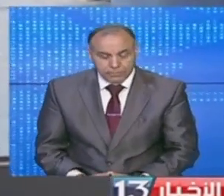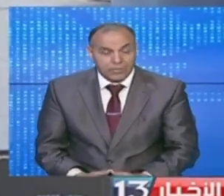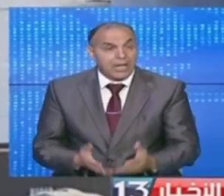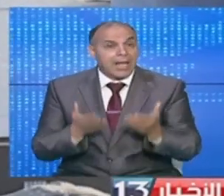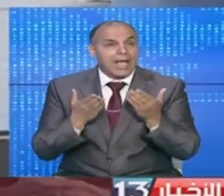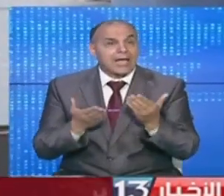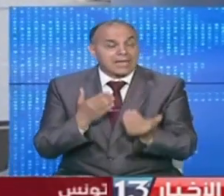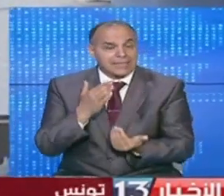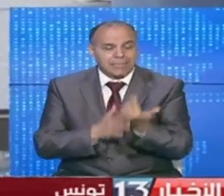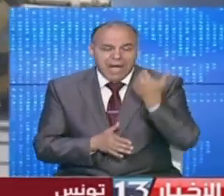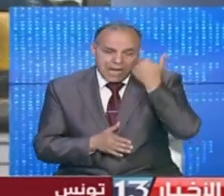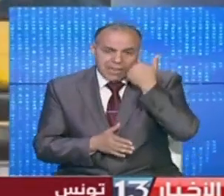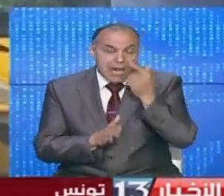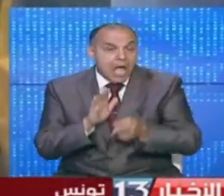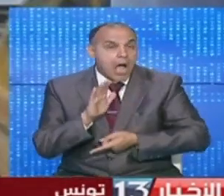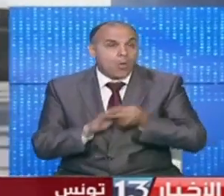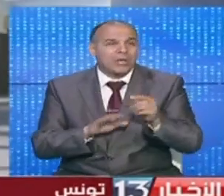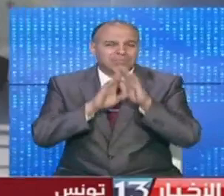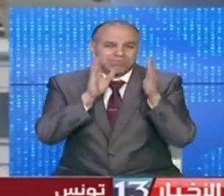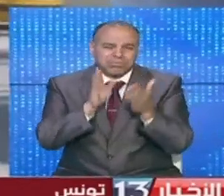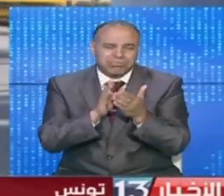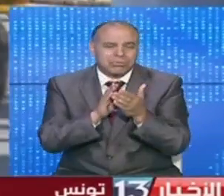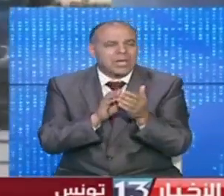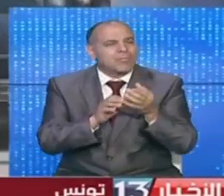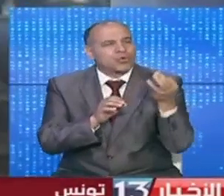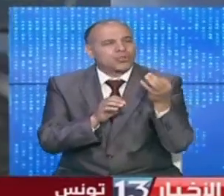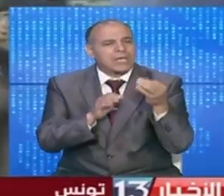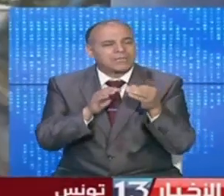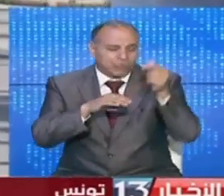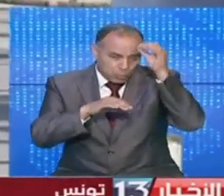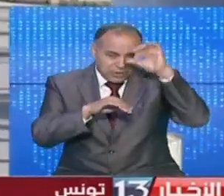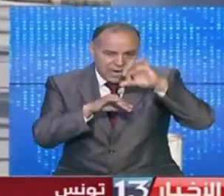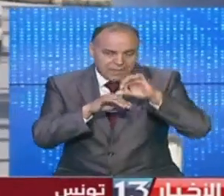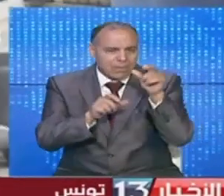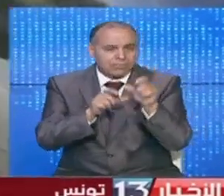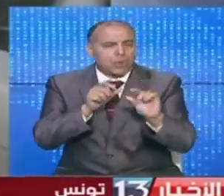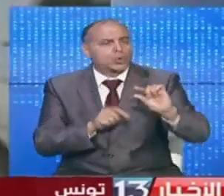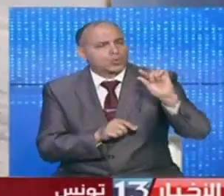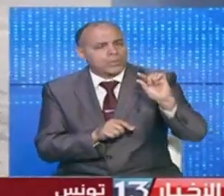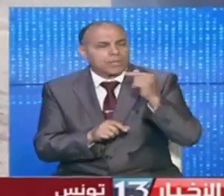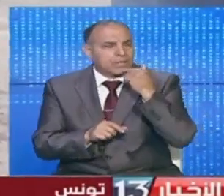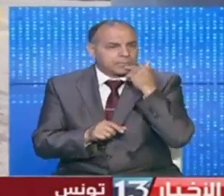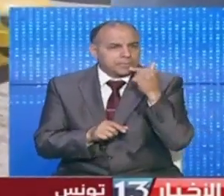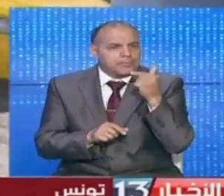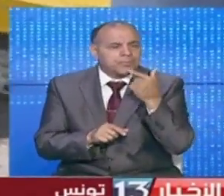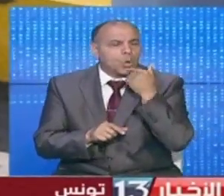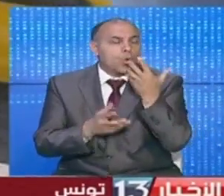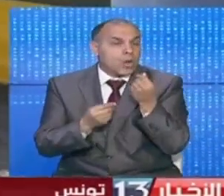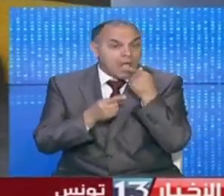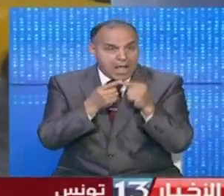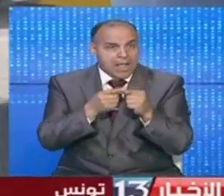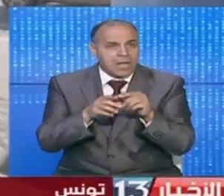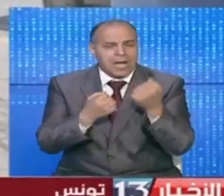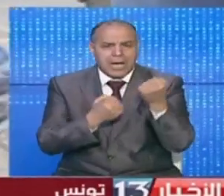هكذا كان صباح الاثنين أول أيام الحجر الصحي الموجه وسط العاصمة. عدد الناس قليل حتى أنه نادر جدا،